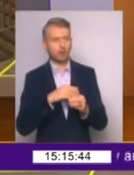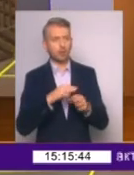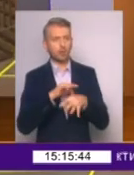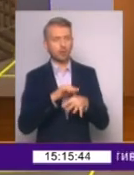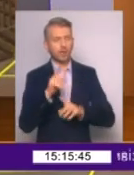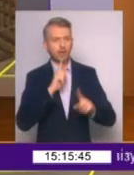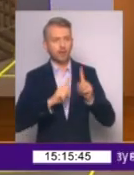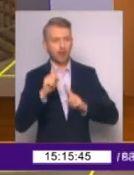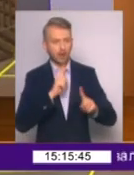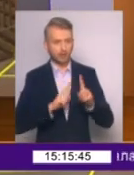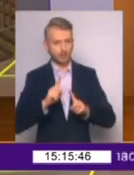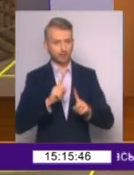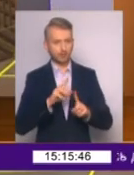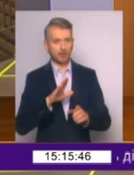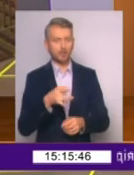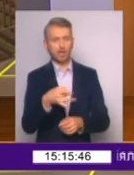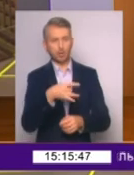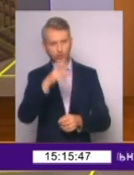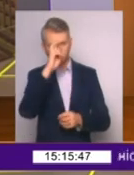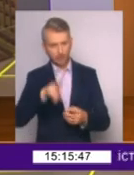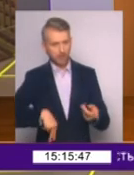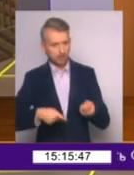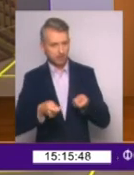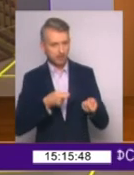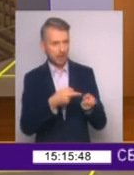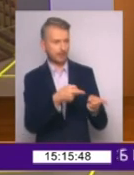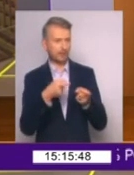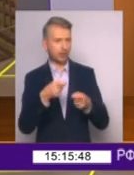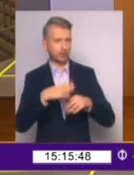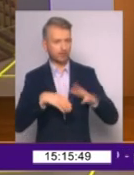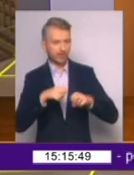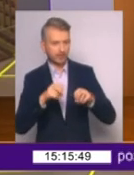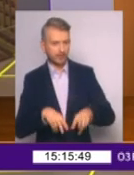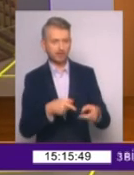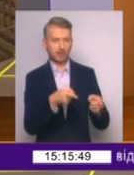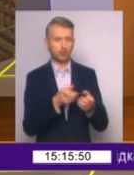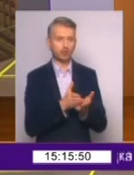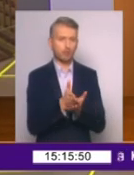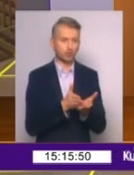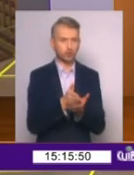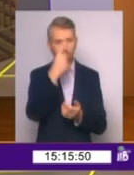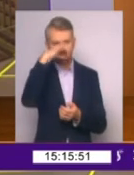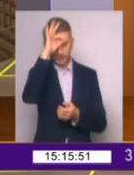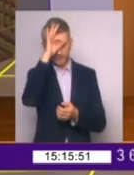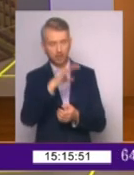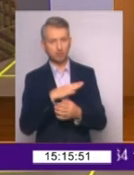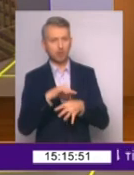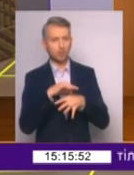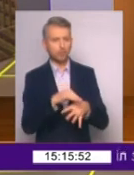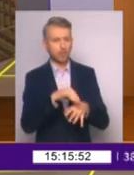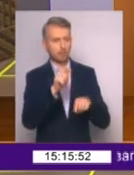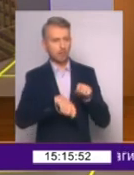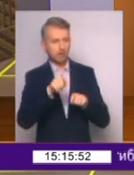в районній державній адміністрації з залученням фахівців, залученням служб, залученням поліції. Була проведена